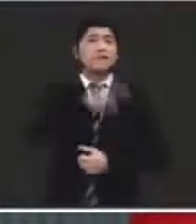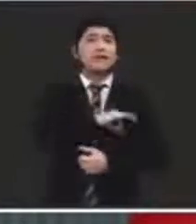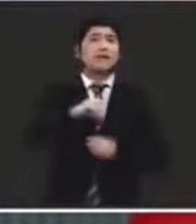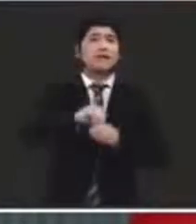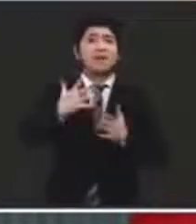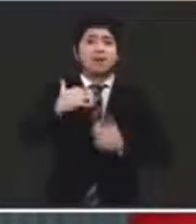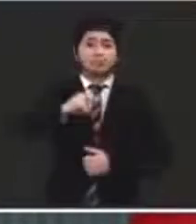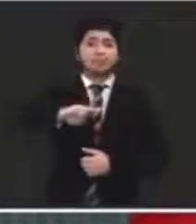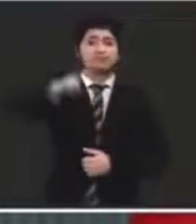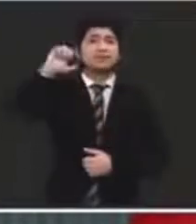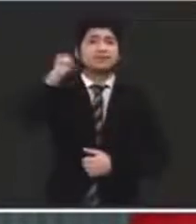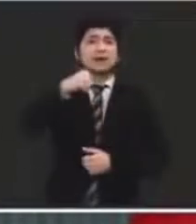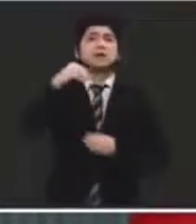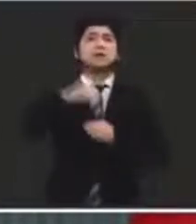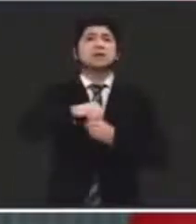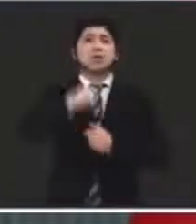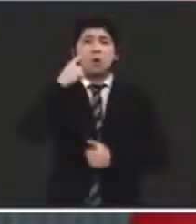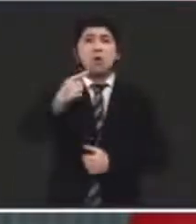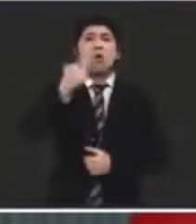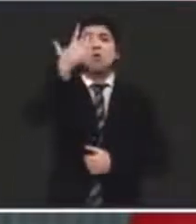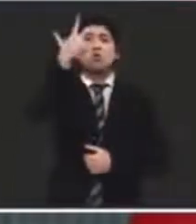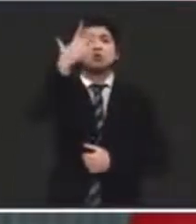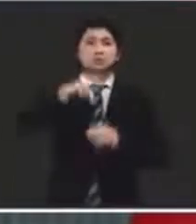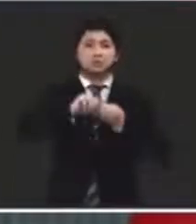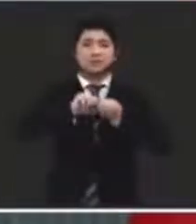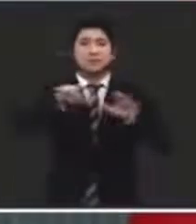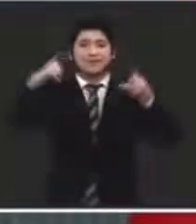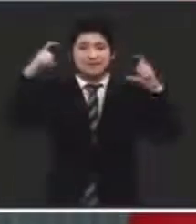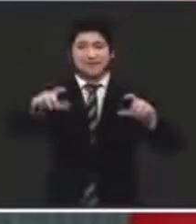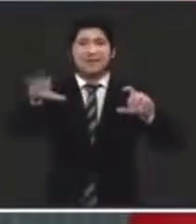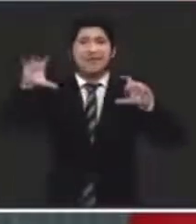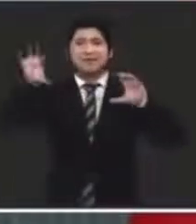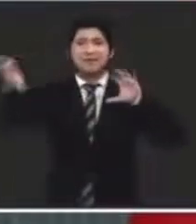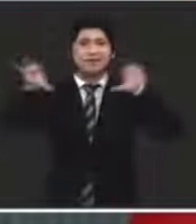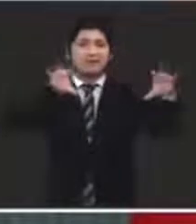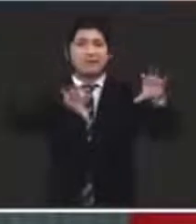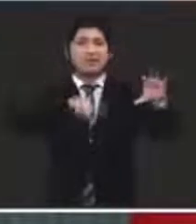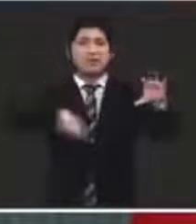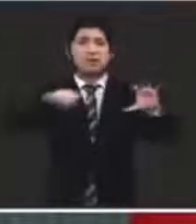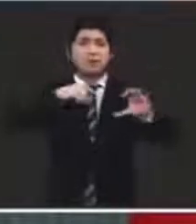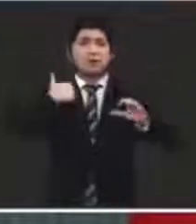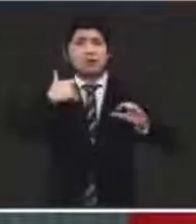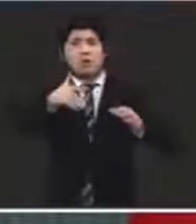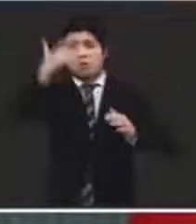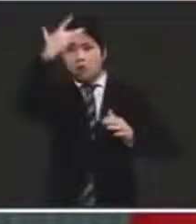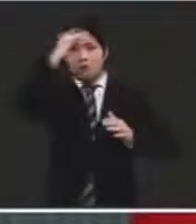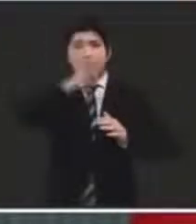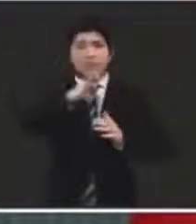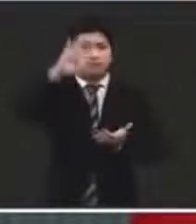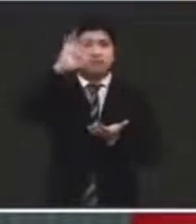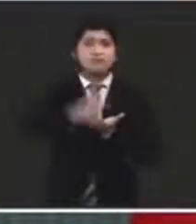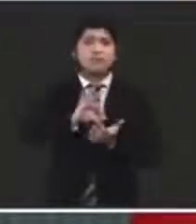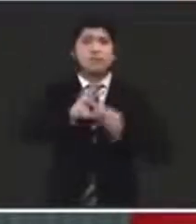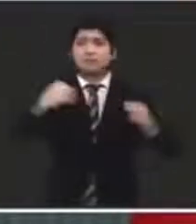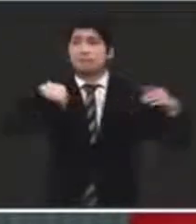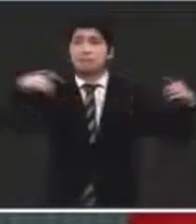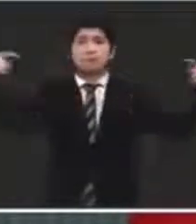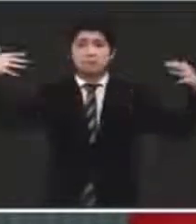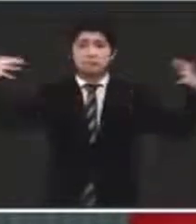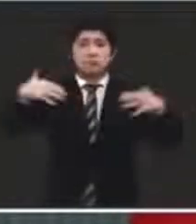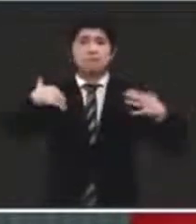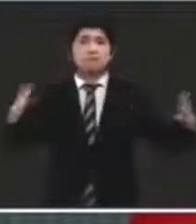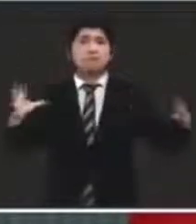ileriye taşımak için 3 kıtayı birleştiren stratejik konumumuza mütenasip şekilde farklı